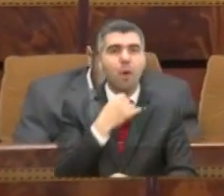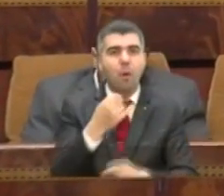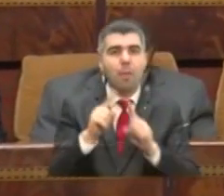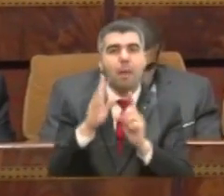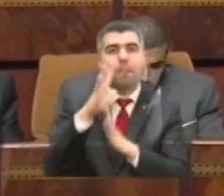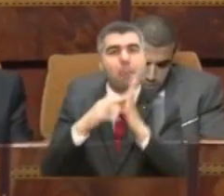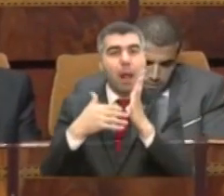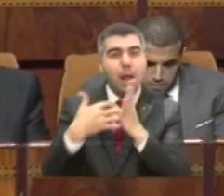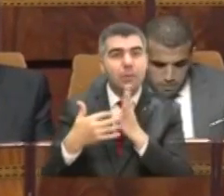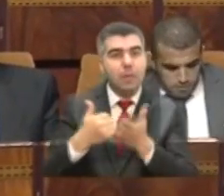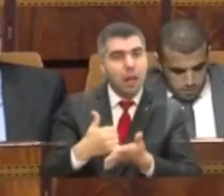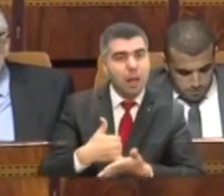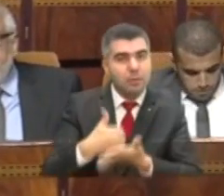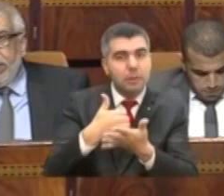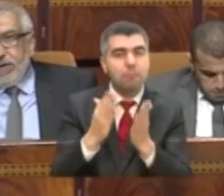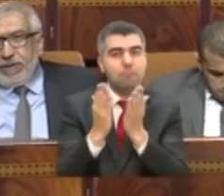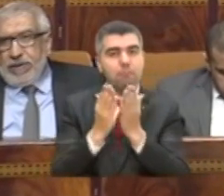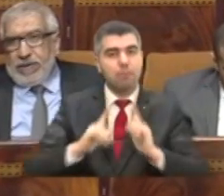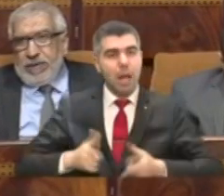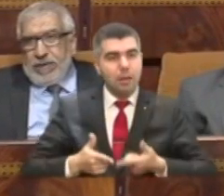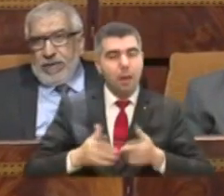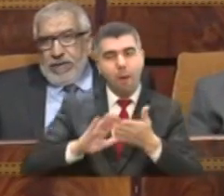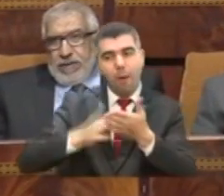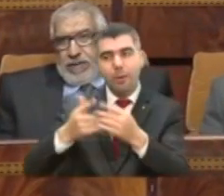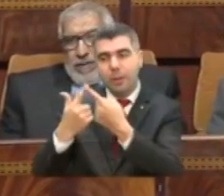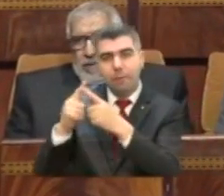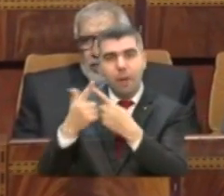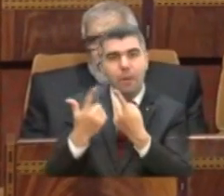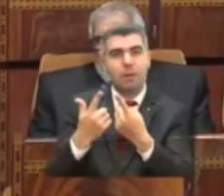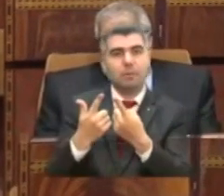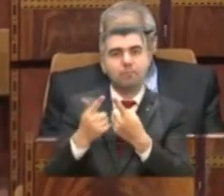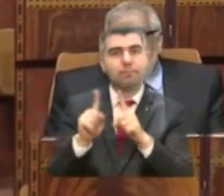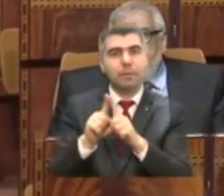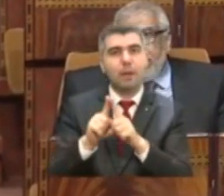في التمدرس، عنده تأثير في مقاومة الهدر، عنده تأثير في مقاومة